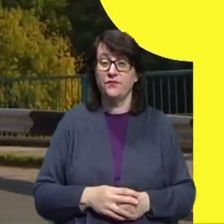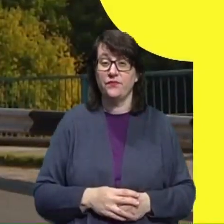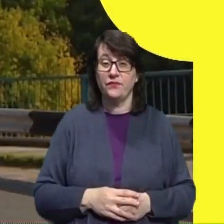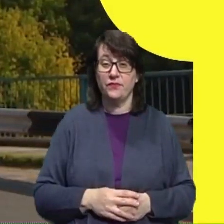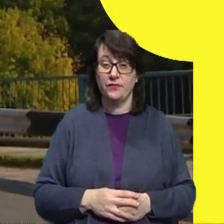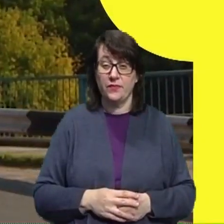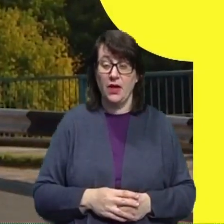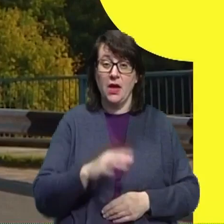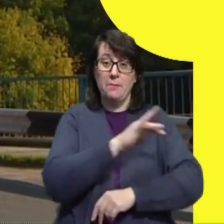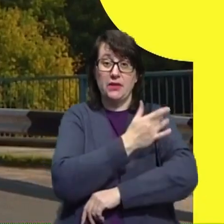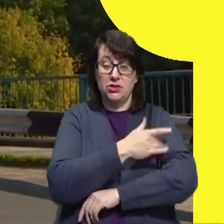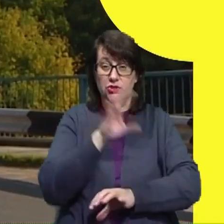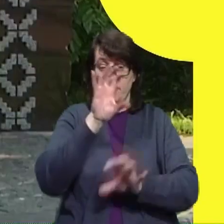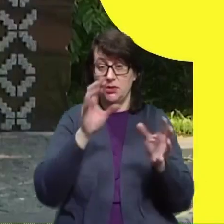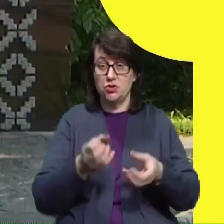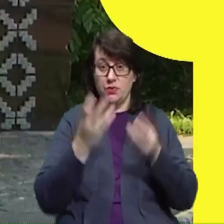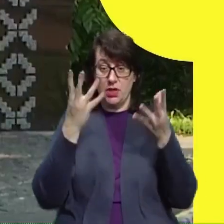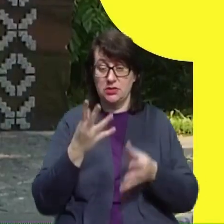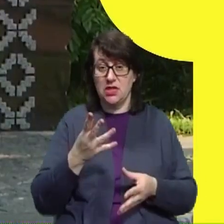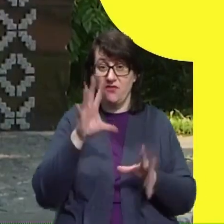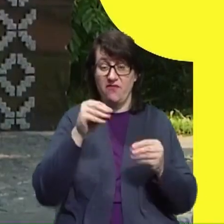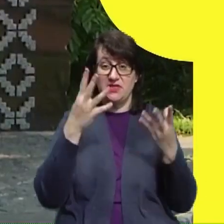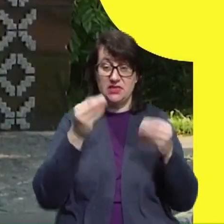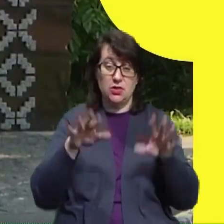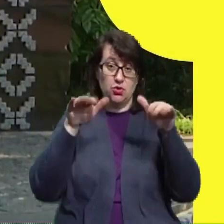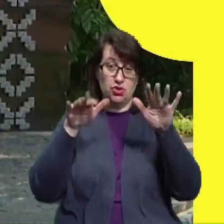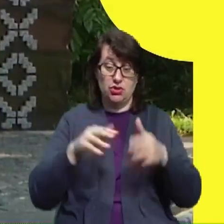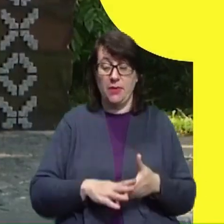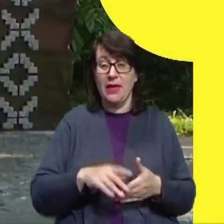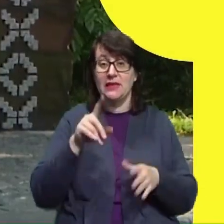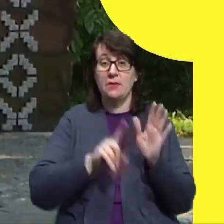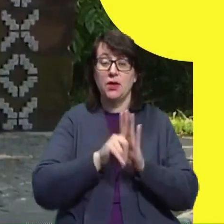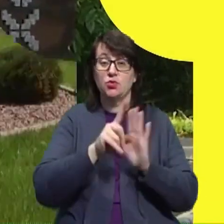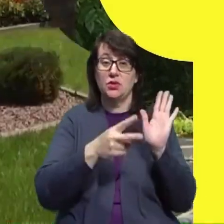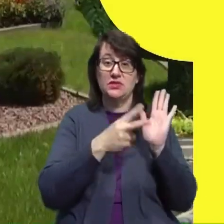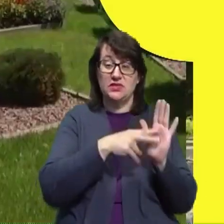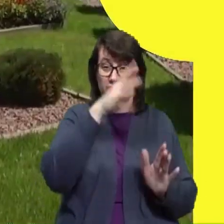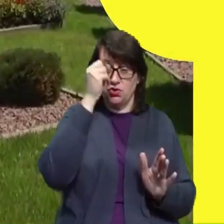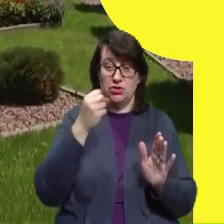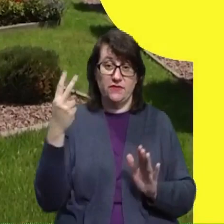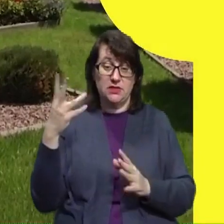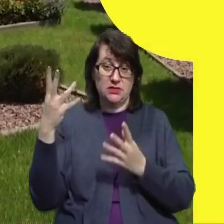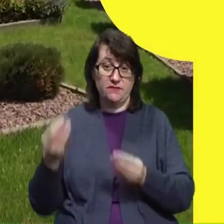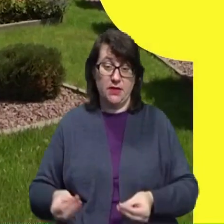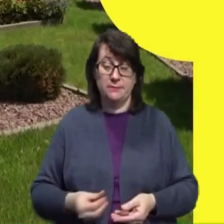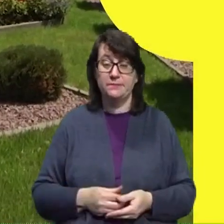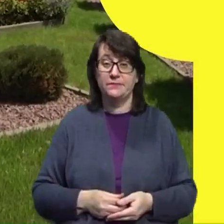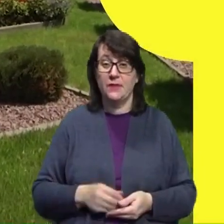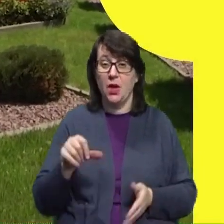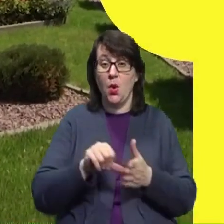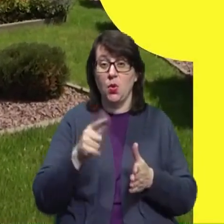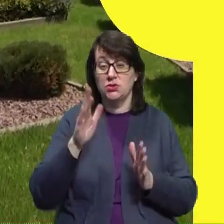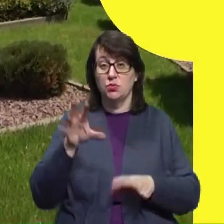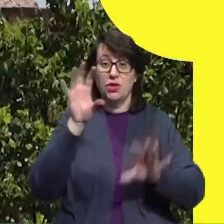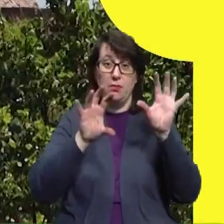У Бердичеві хмарно з проясненнями. Весь день дощитиме. Температура від плюс 7 уночі до 12 в день. У Коростені буде хмарно із